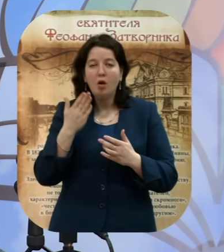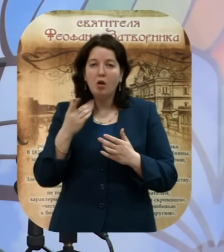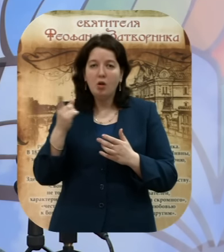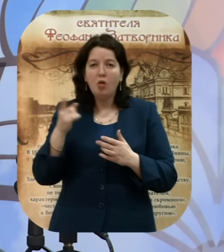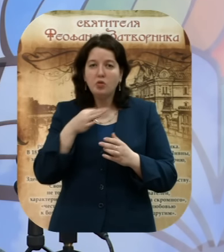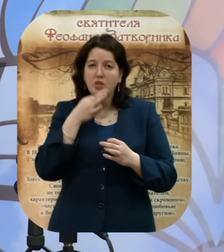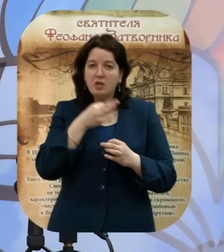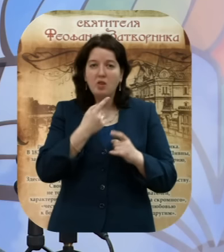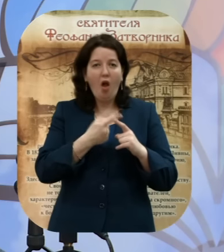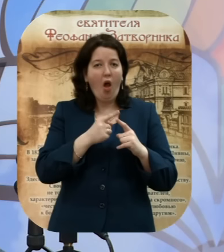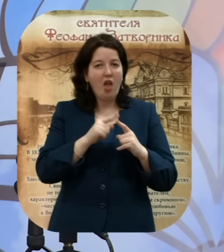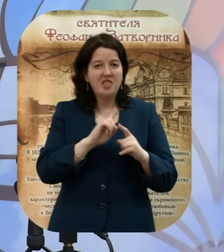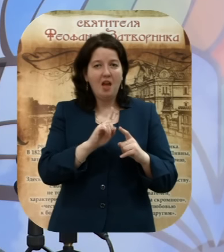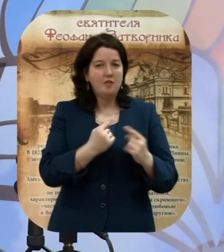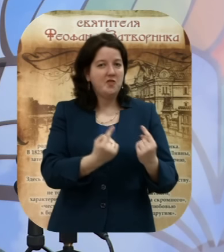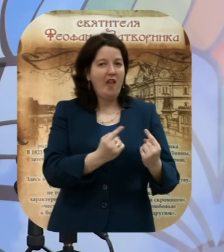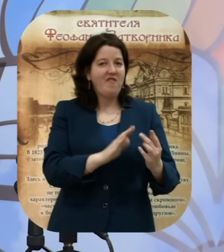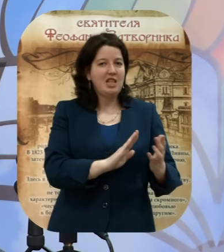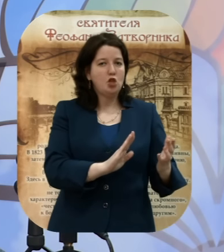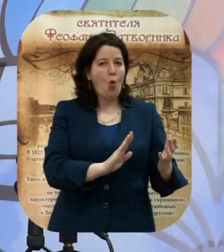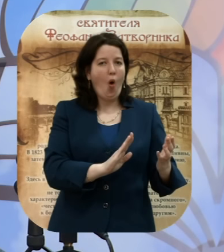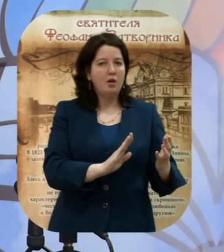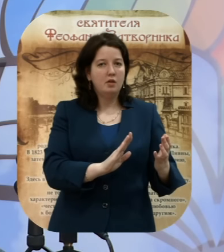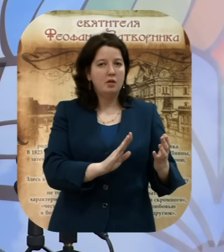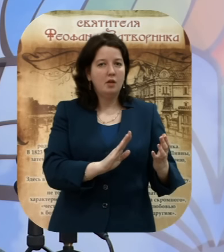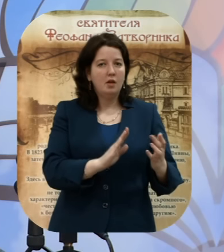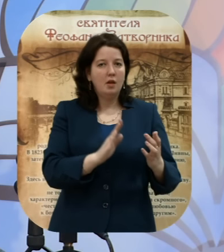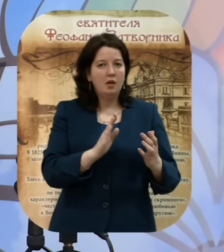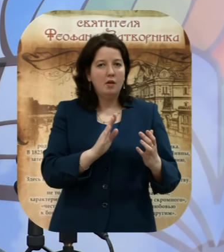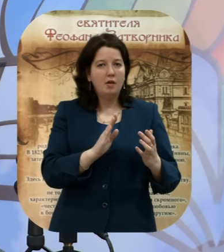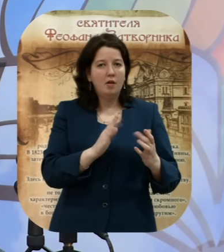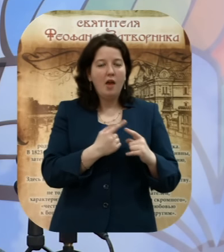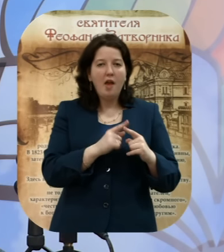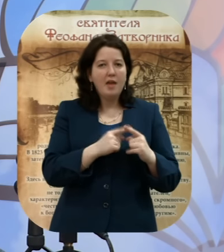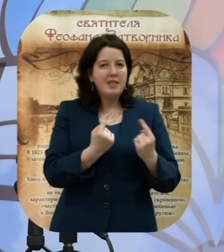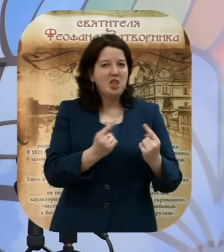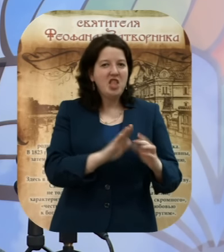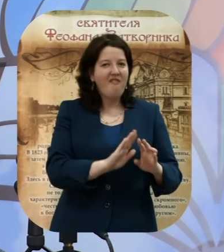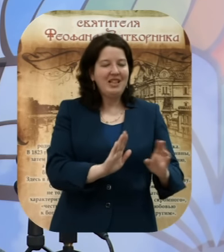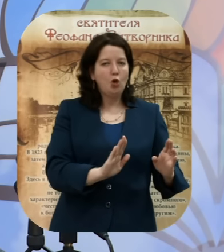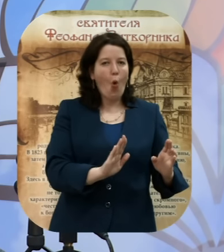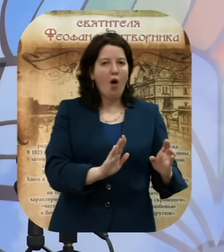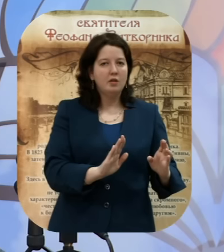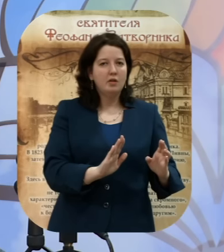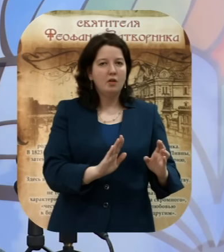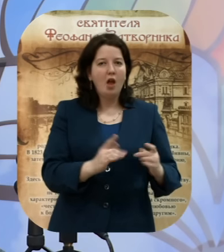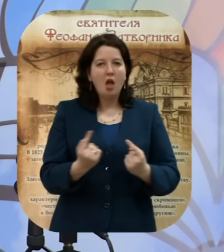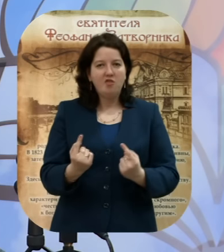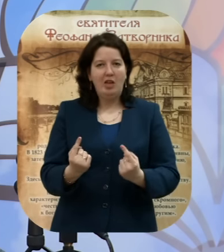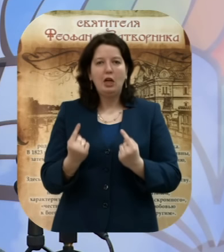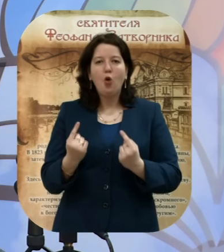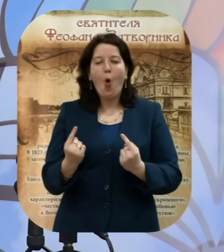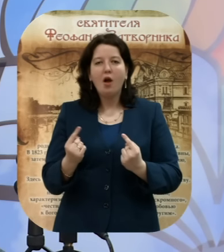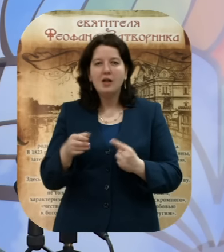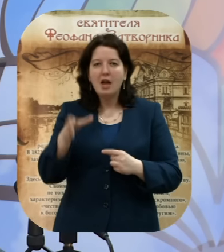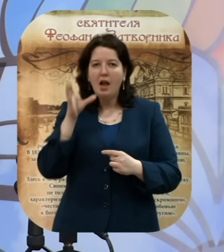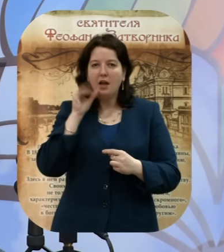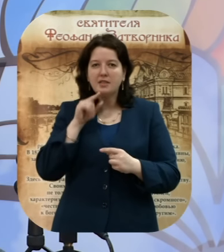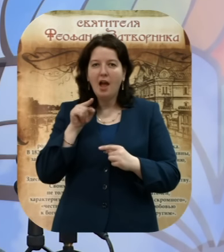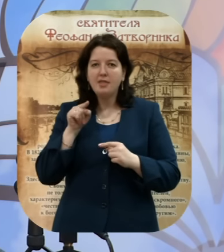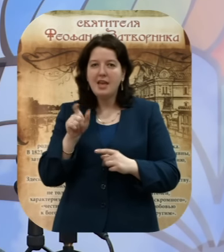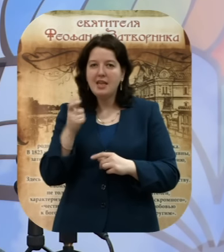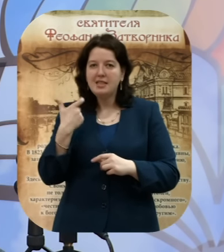что он ответил? Это невелико. Слышите? Это невелико, велико, когда ты